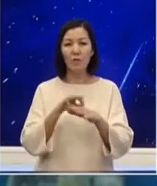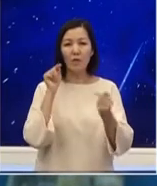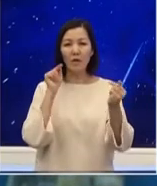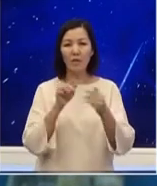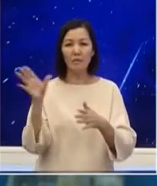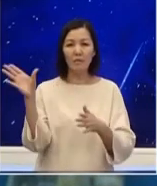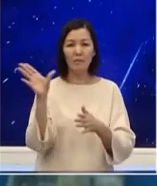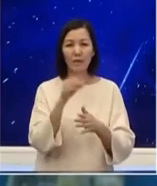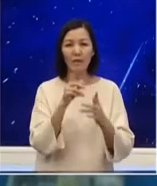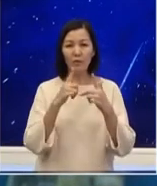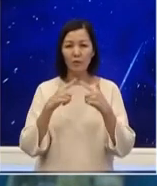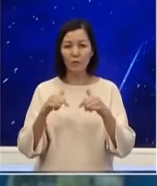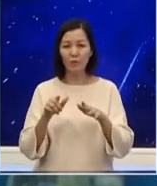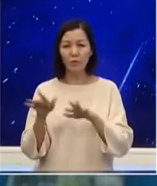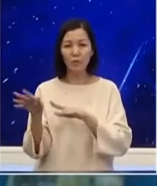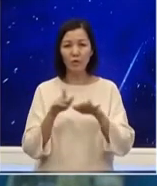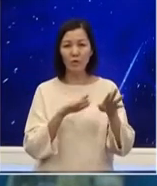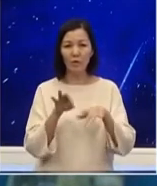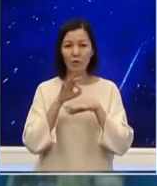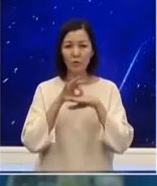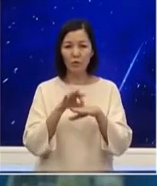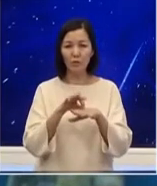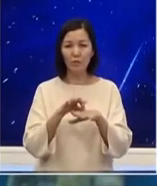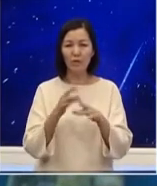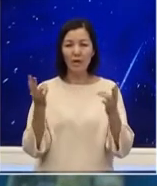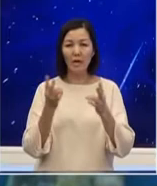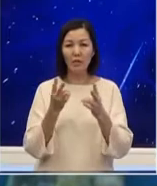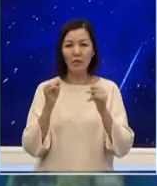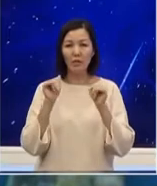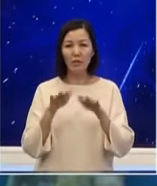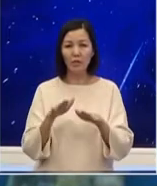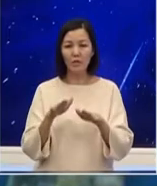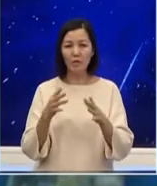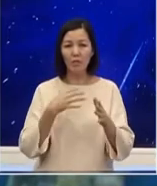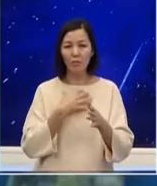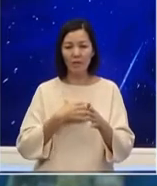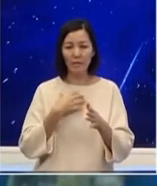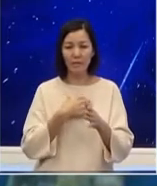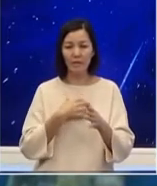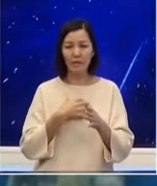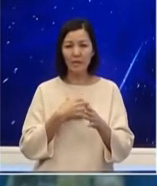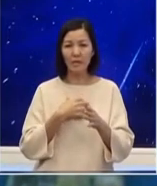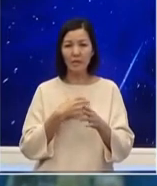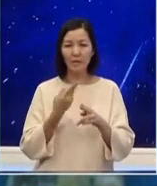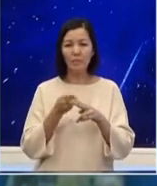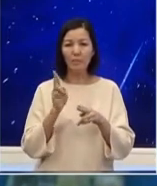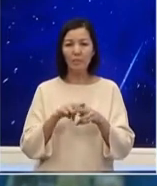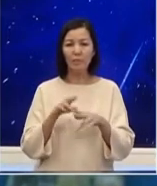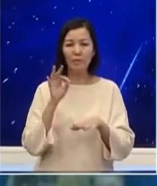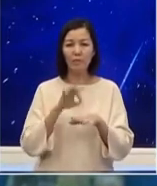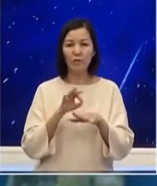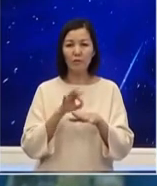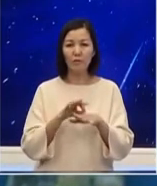барлық ұйымдастыру жұмыстарын қолға алып, тиісті шаралар қабылдау аса маңызды. Бұл вирустың